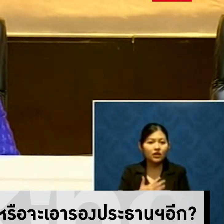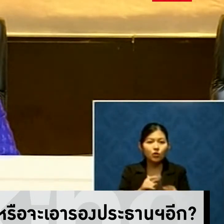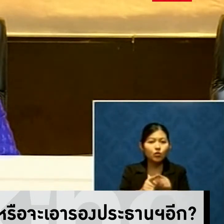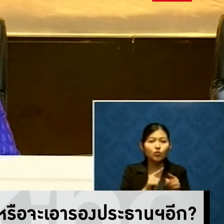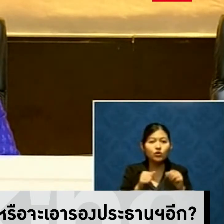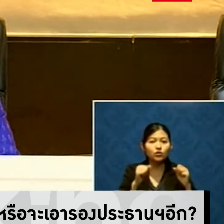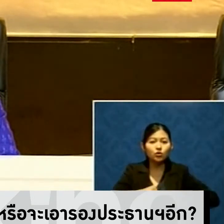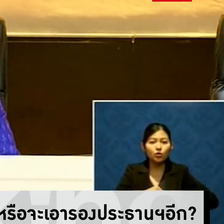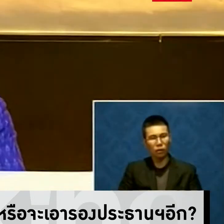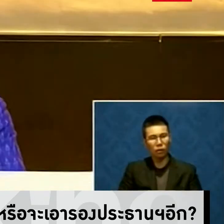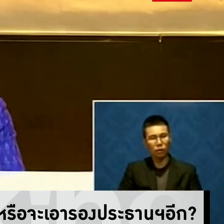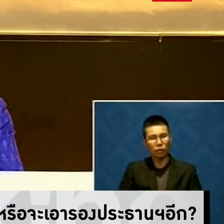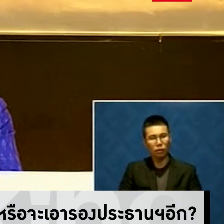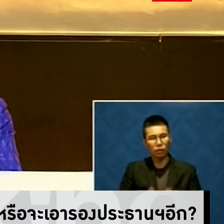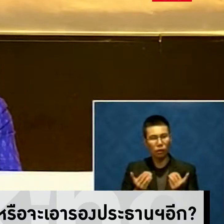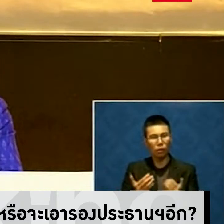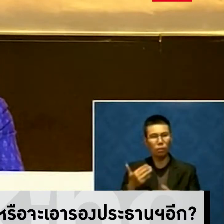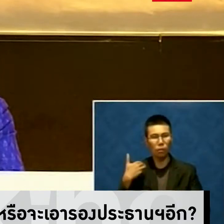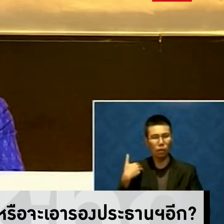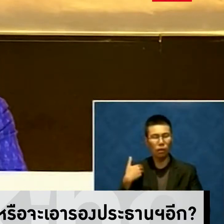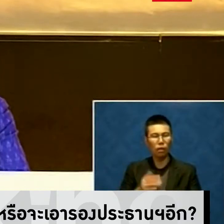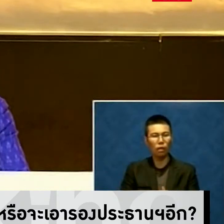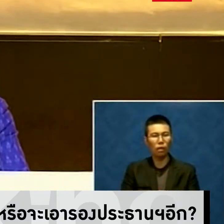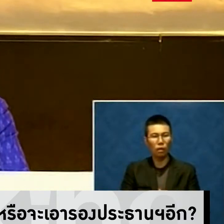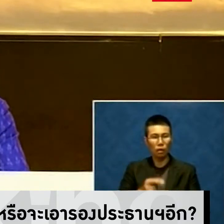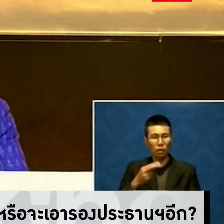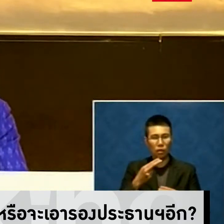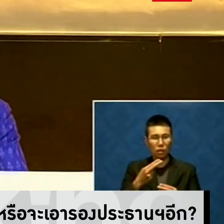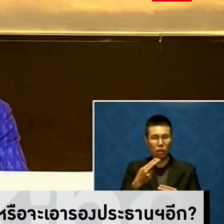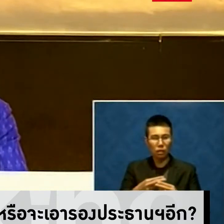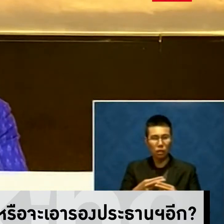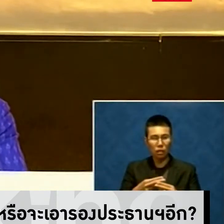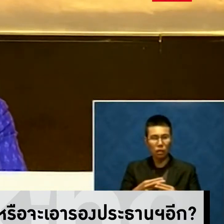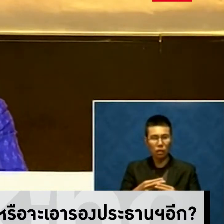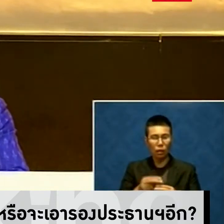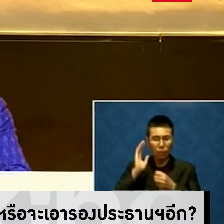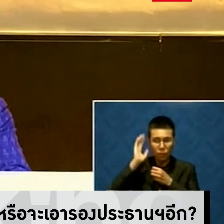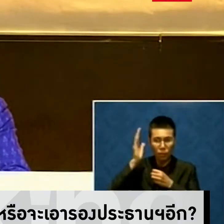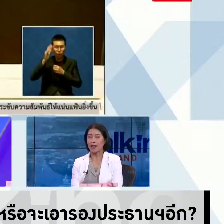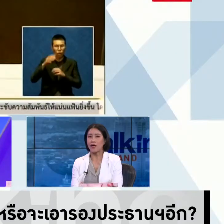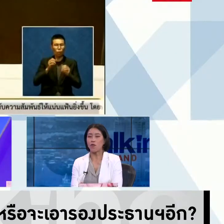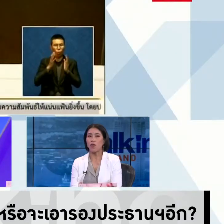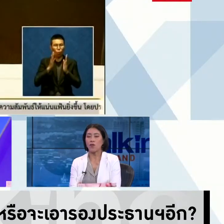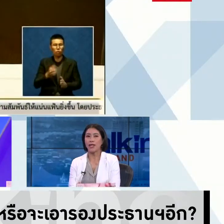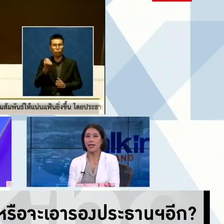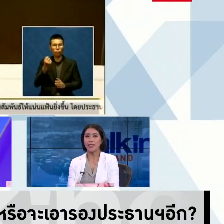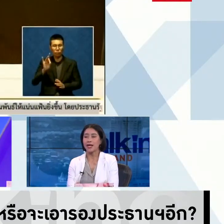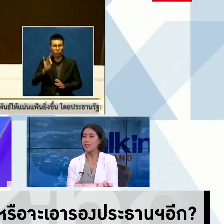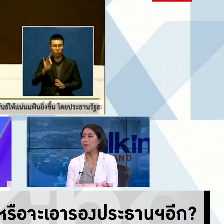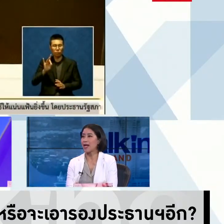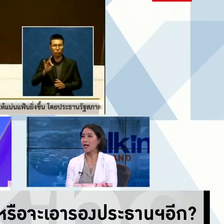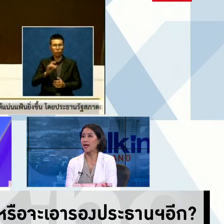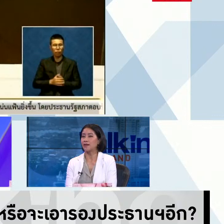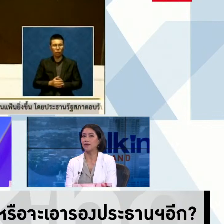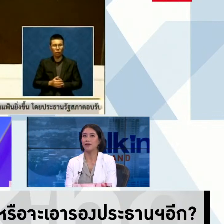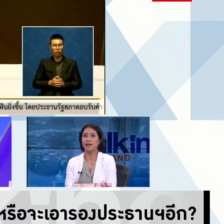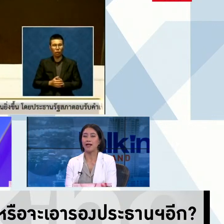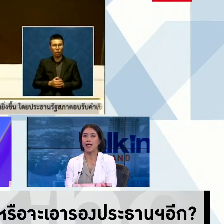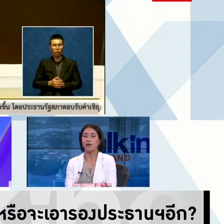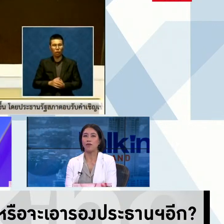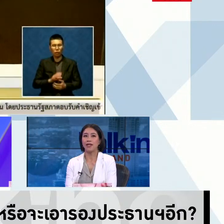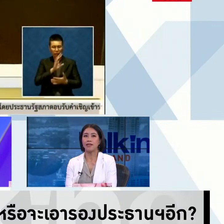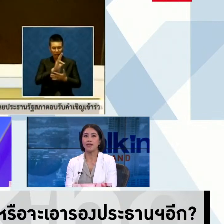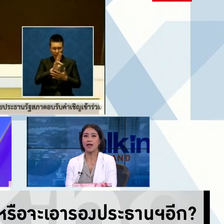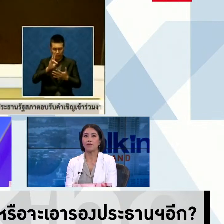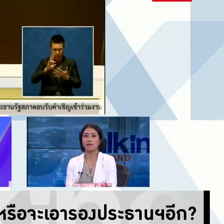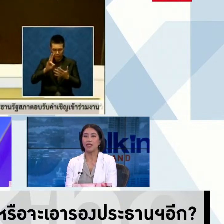ายถึงว่า อภิปรายกันทั่วไปปะ ก็เป็นเรื่องของสภาหลักการมันคือเป็นเรื่องของสภาจัดการกันเอง แต่เขากลัวว่าถ้าใช้สภา